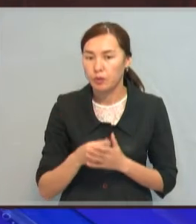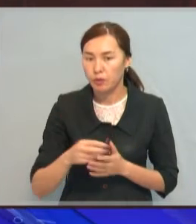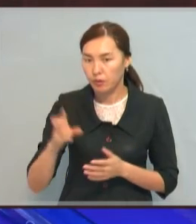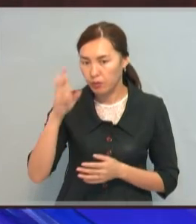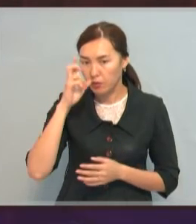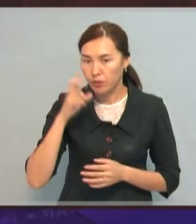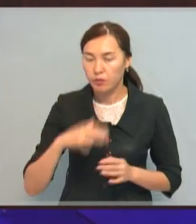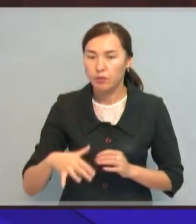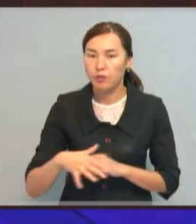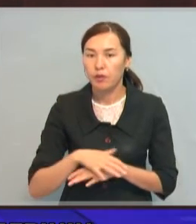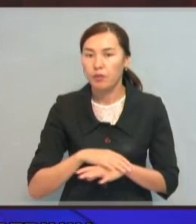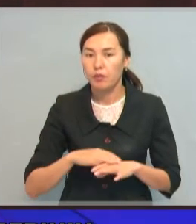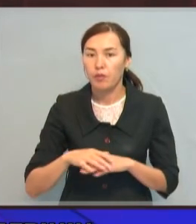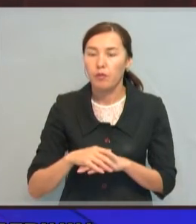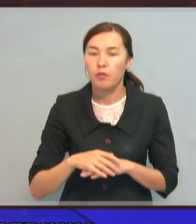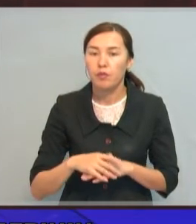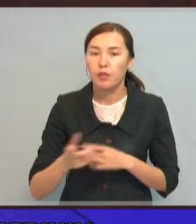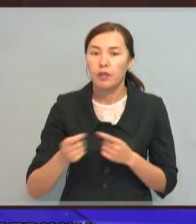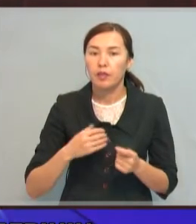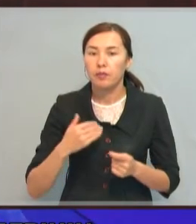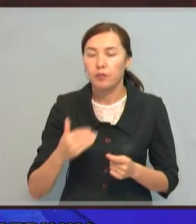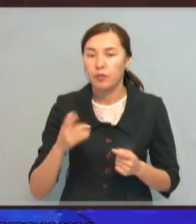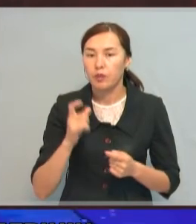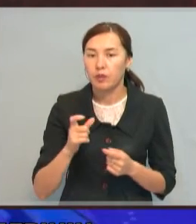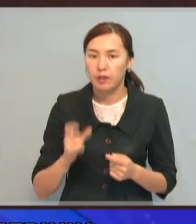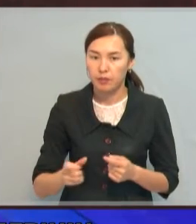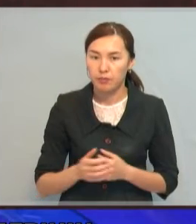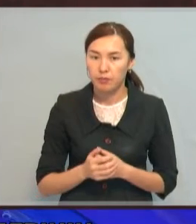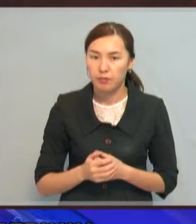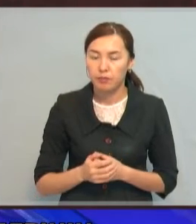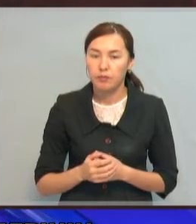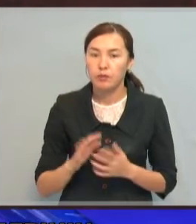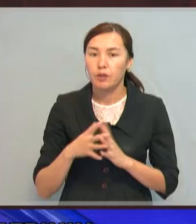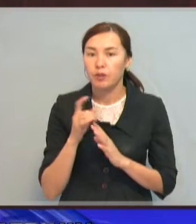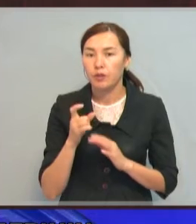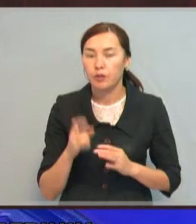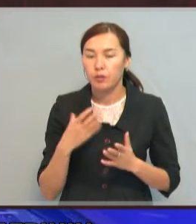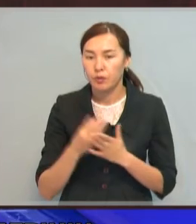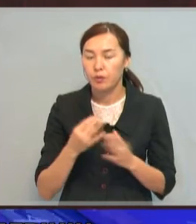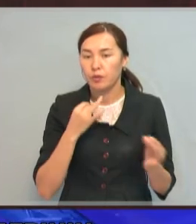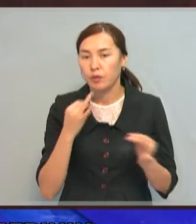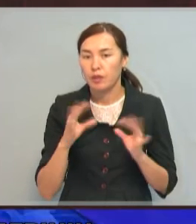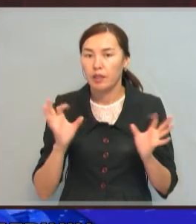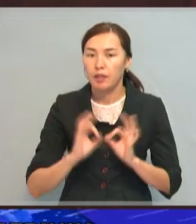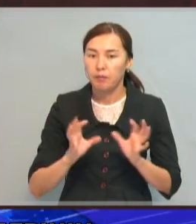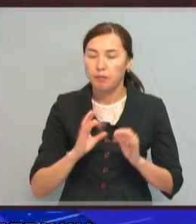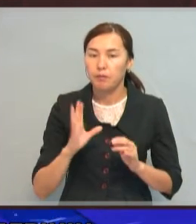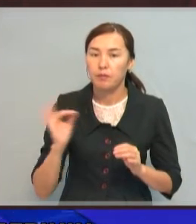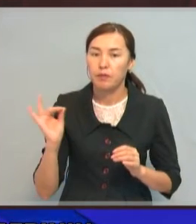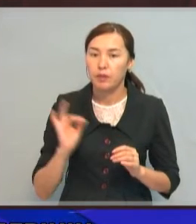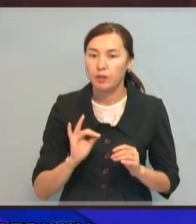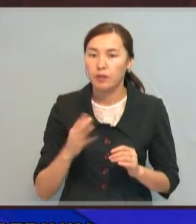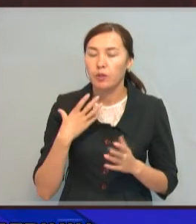елінде, мысалы жаңа әкімдік тұрғындары, ауыл тұрғындары өз пікірлерін білдірсе және